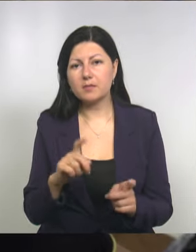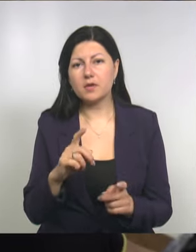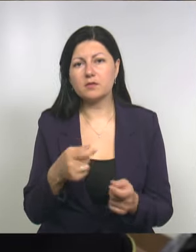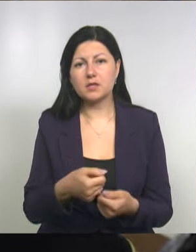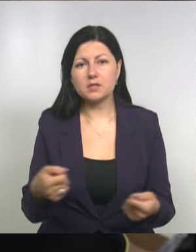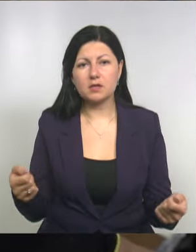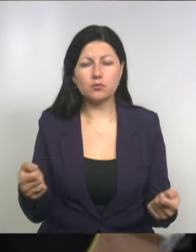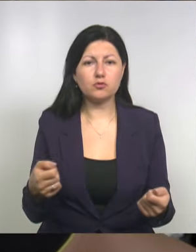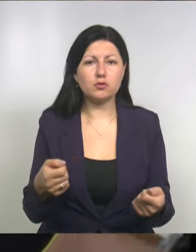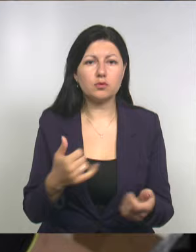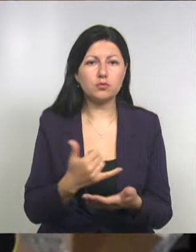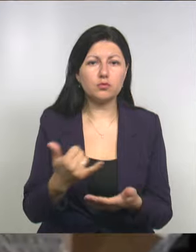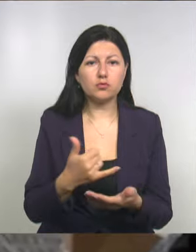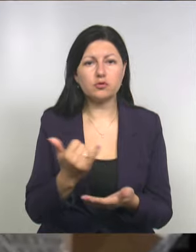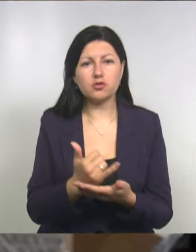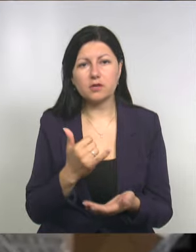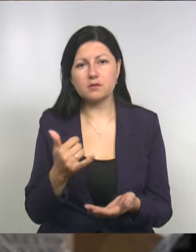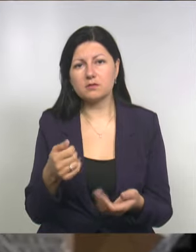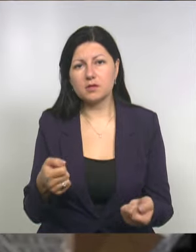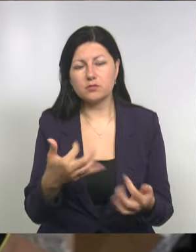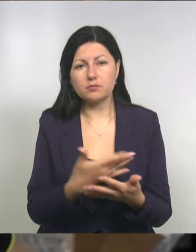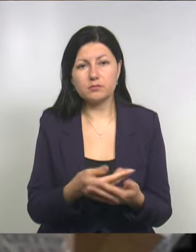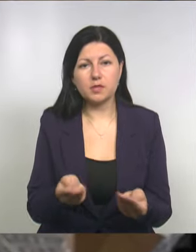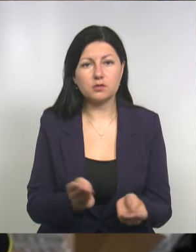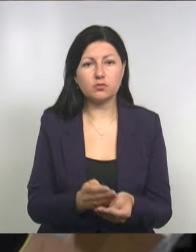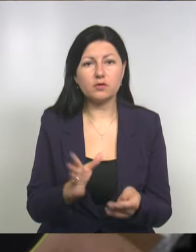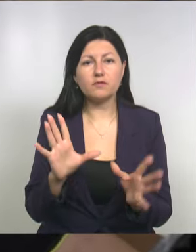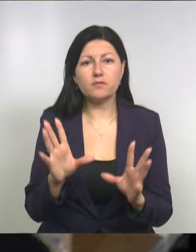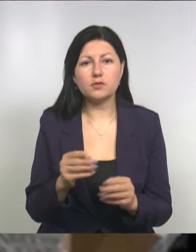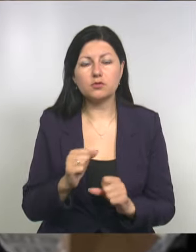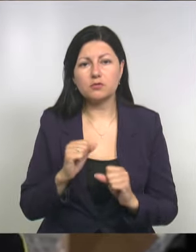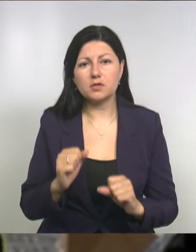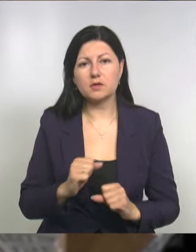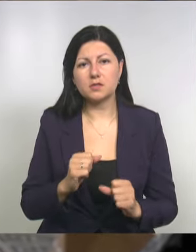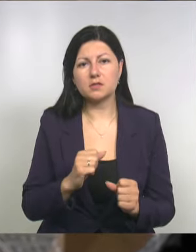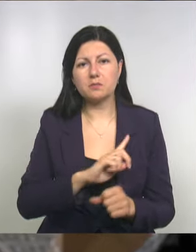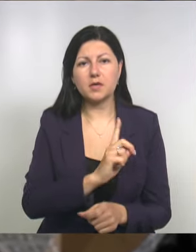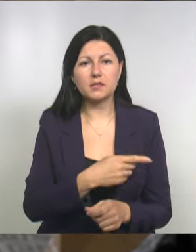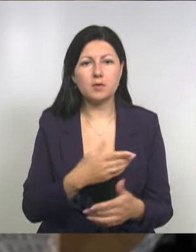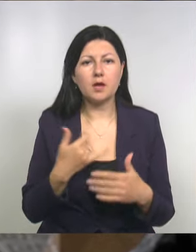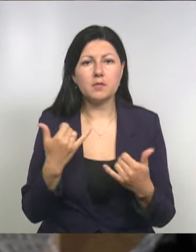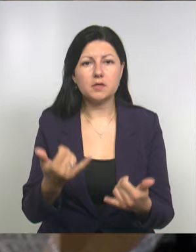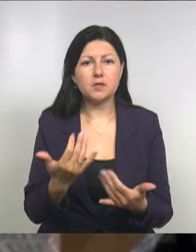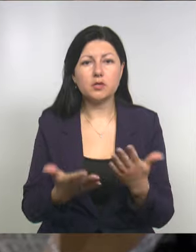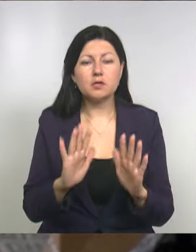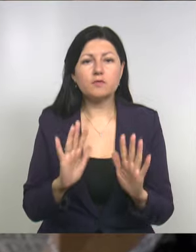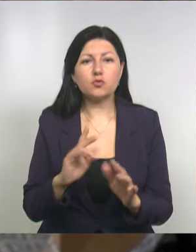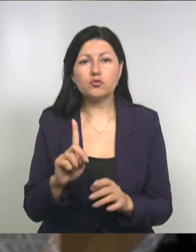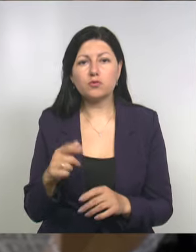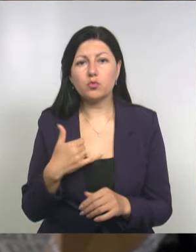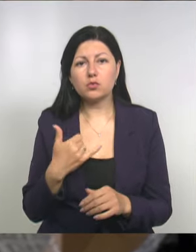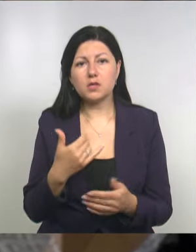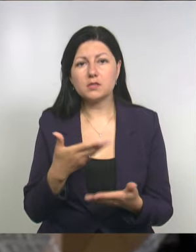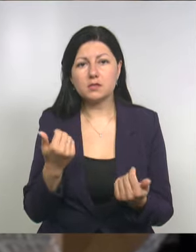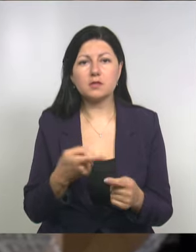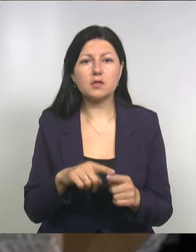раскладушки, утюги, чайники, кастрюли, посуда. Ну, в общем, стараемся максимально обеспечить. А если у нас чего-то вдруг нет в наличии, чаще